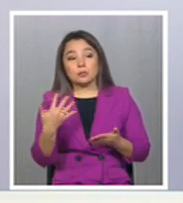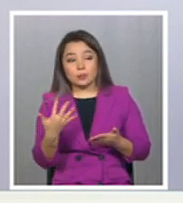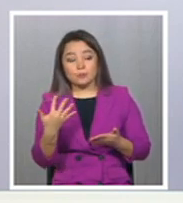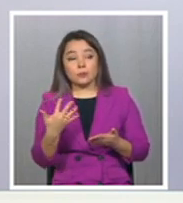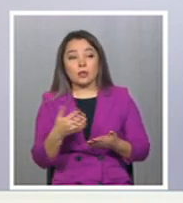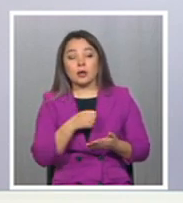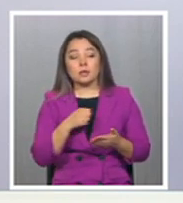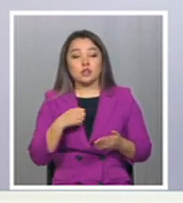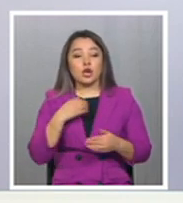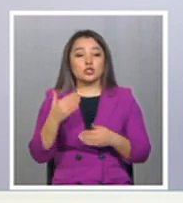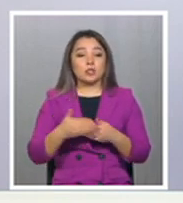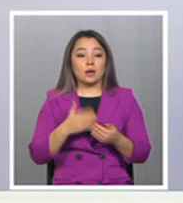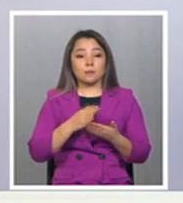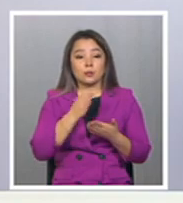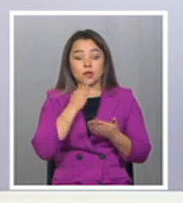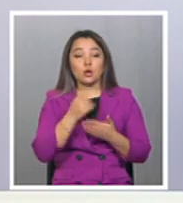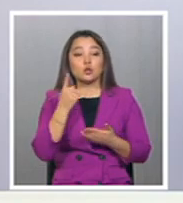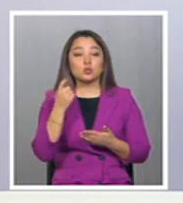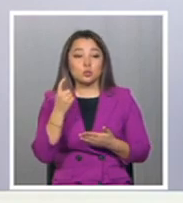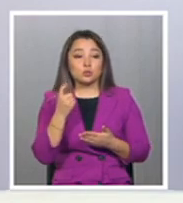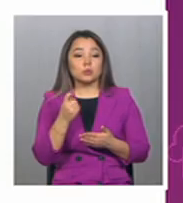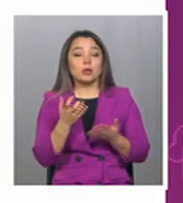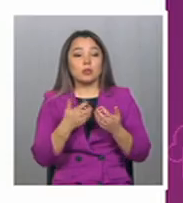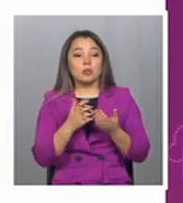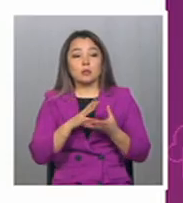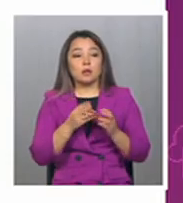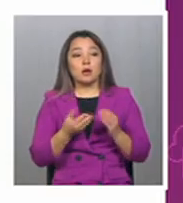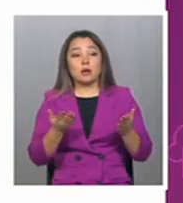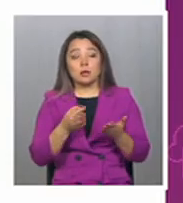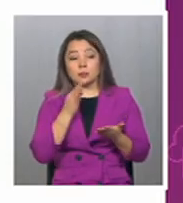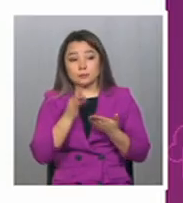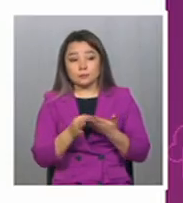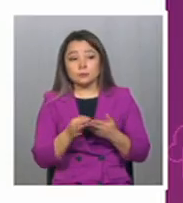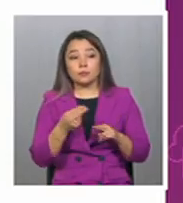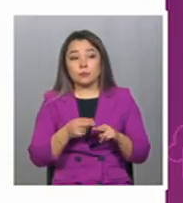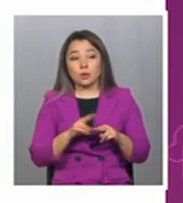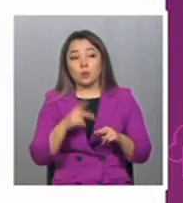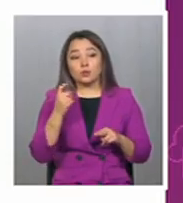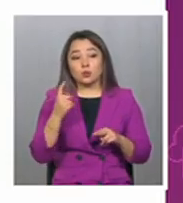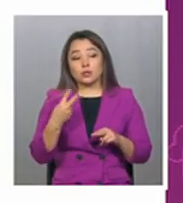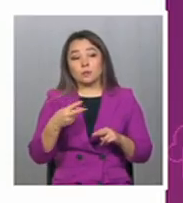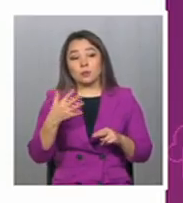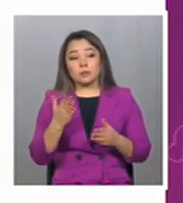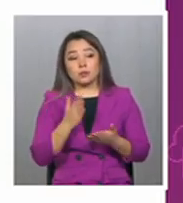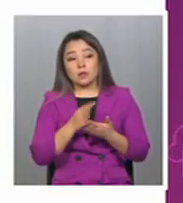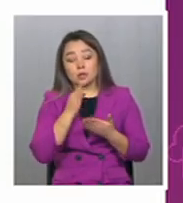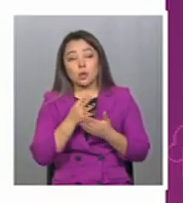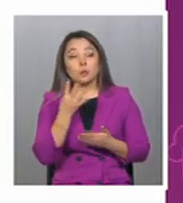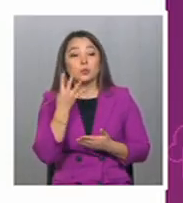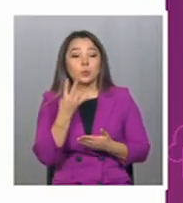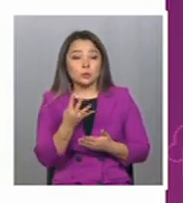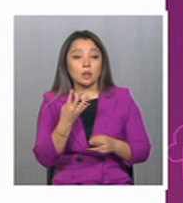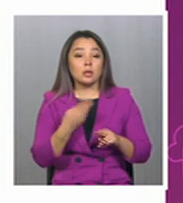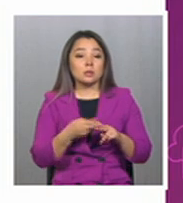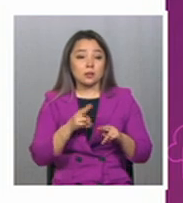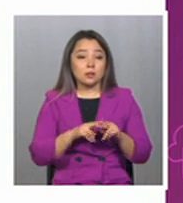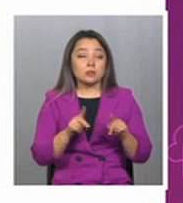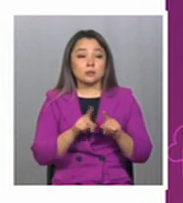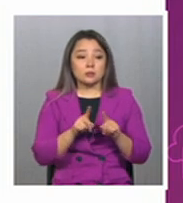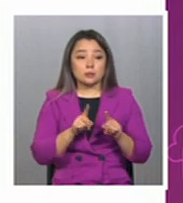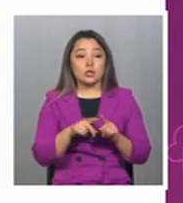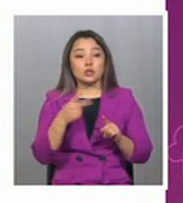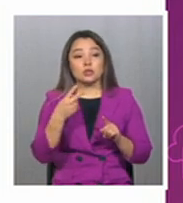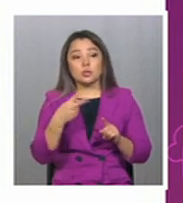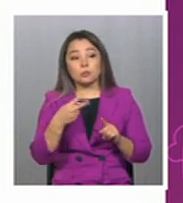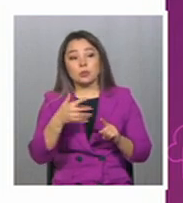ең жақын тұрған 100-ге қалайша келтіреміз? Ол үшін 100-ді 25-ке бөлсек 4 қой. Сондықтан 25-ті